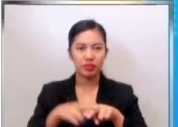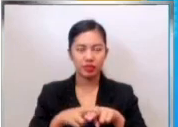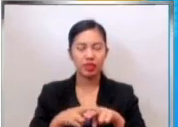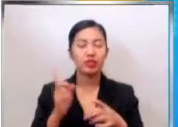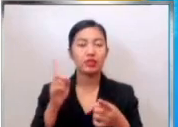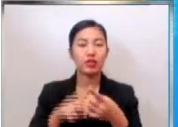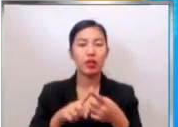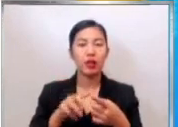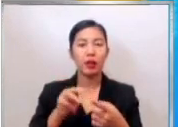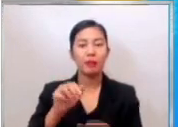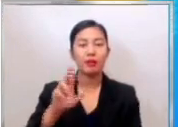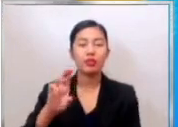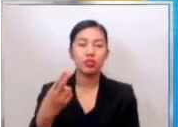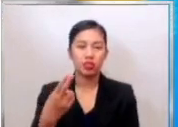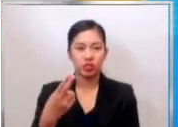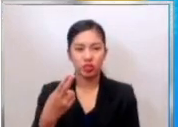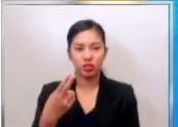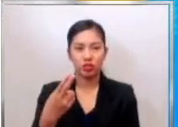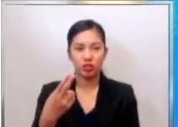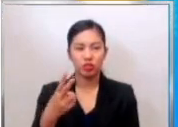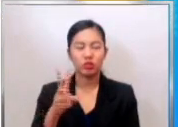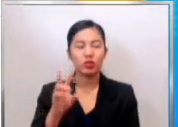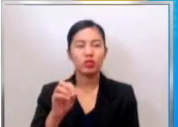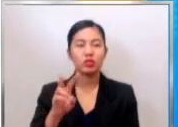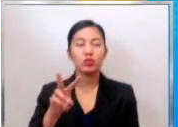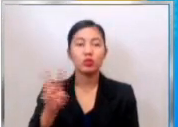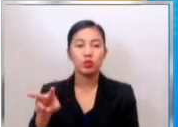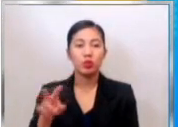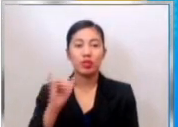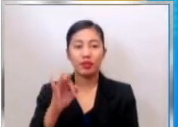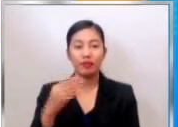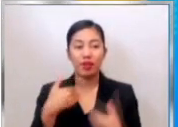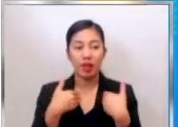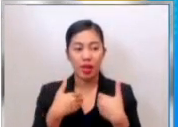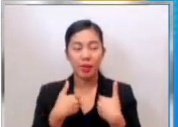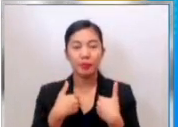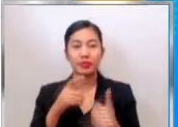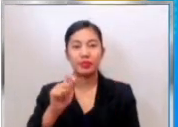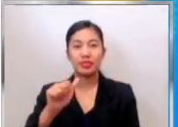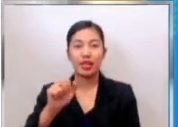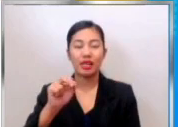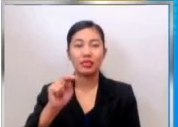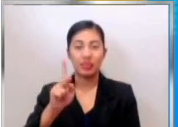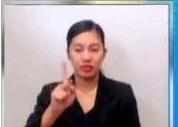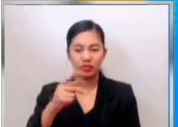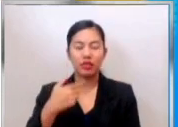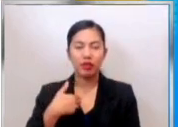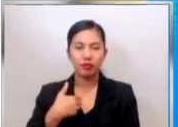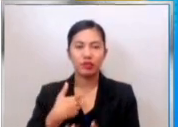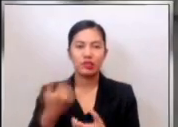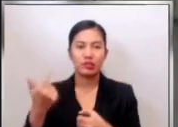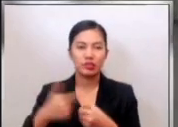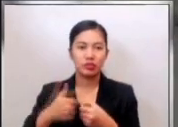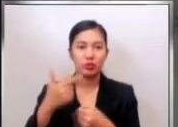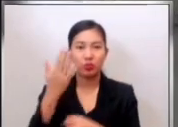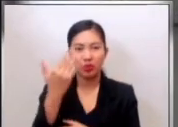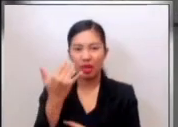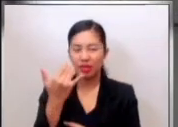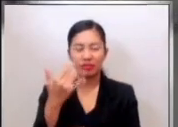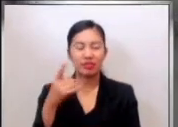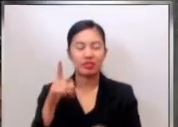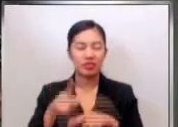punin nyo na itangkin nyo, so yung mga spare tank nyo, pakargahan nyo na. Mm-hmm. Dahil ang pagtaas ay hindi naman natin mapipigilan.